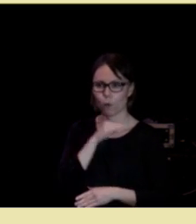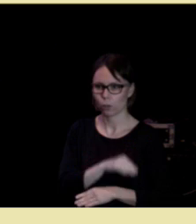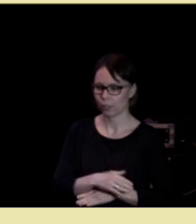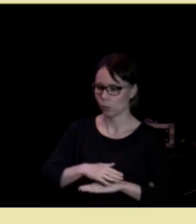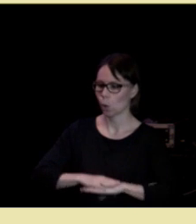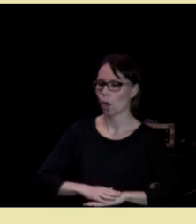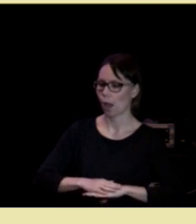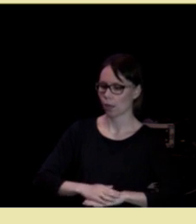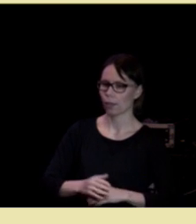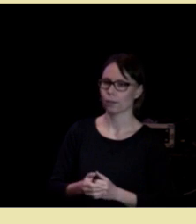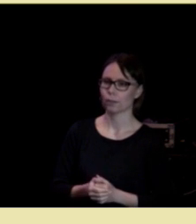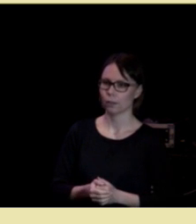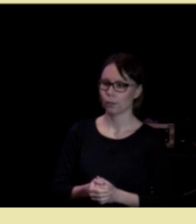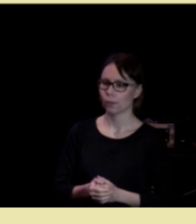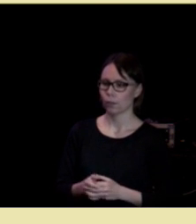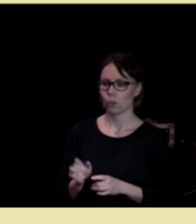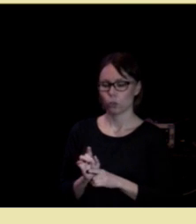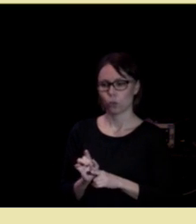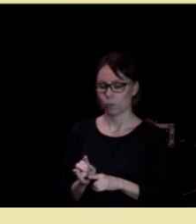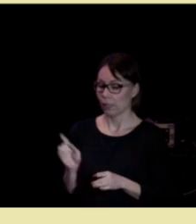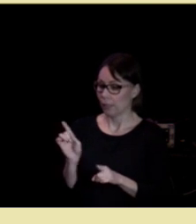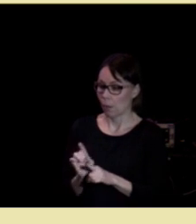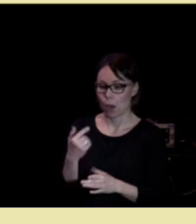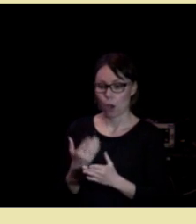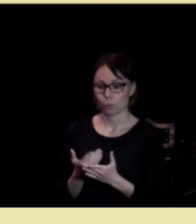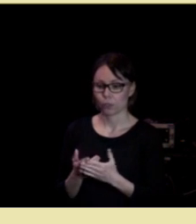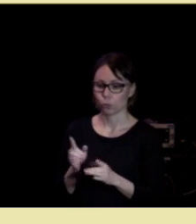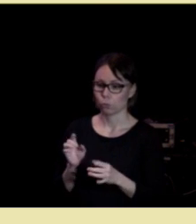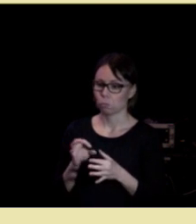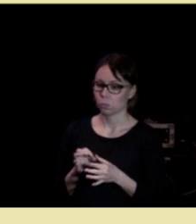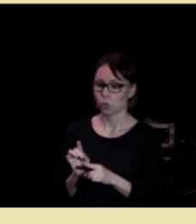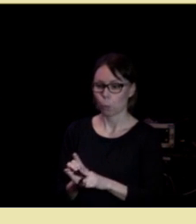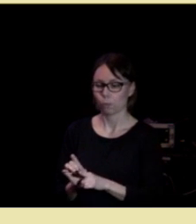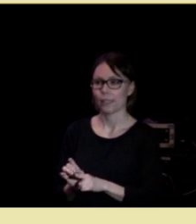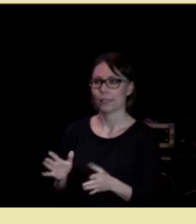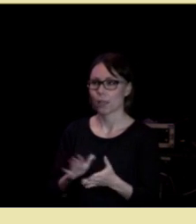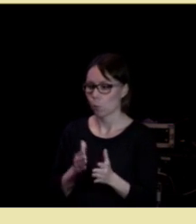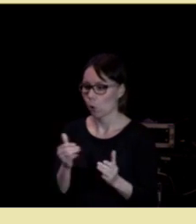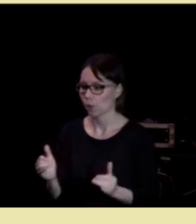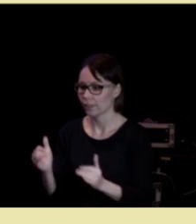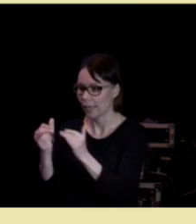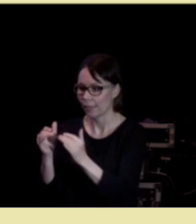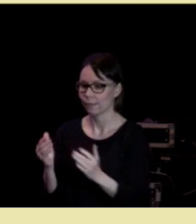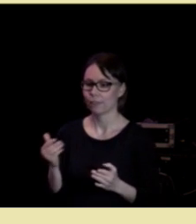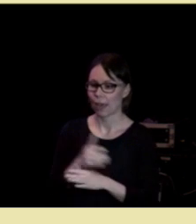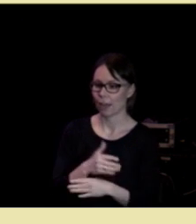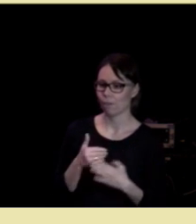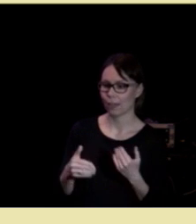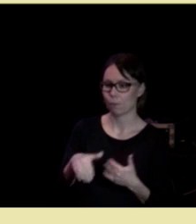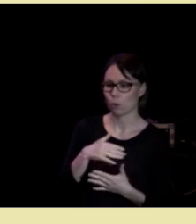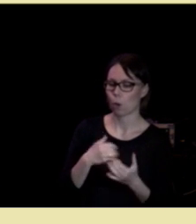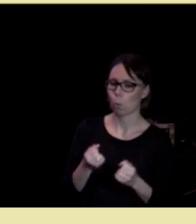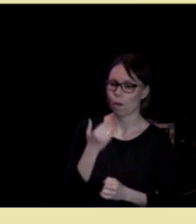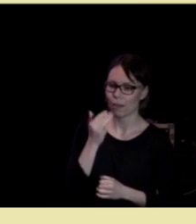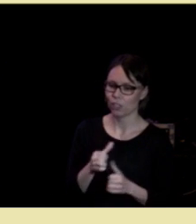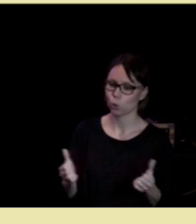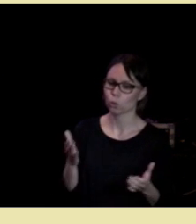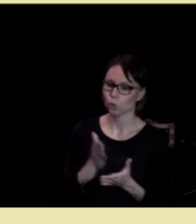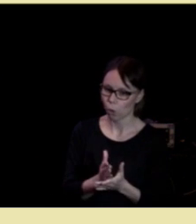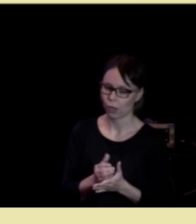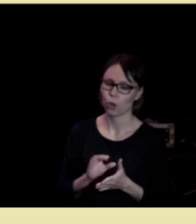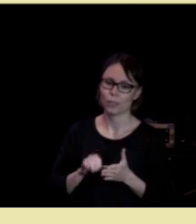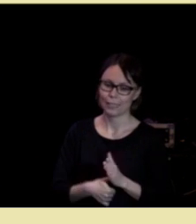Slik, ut fra akkurat samme argumentasjon som for samorganisering, det tverrfaglige miljøet må bli stort nok til at man